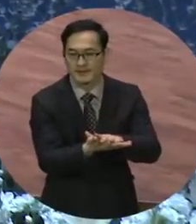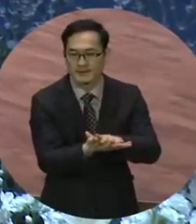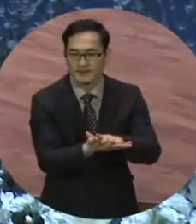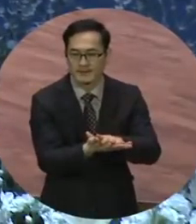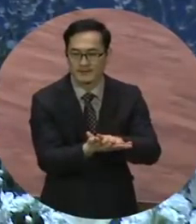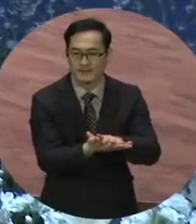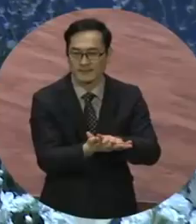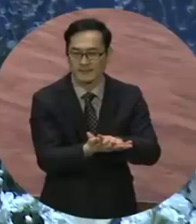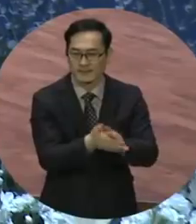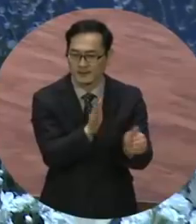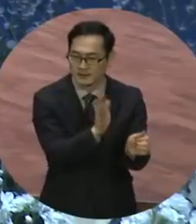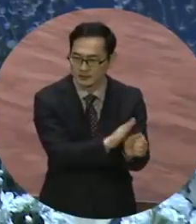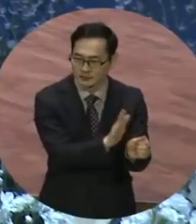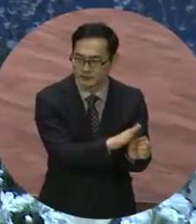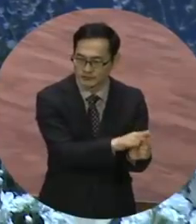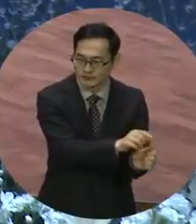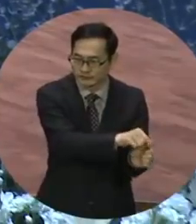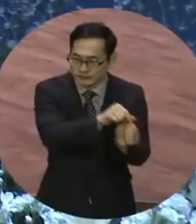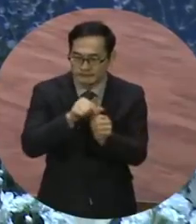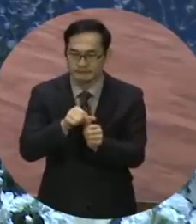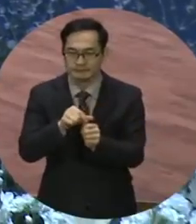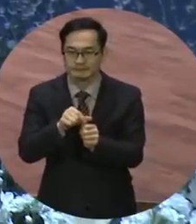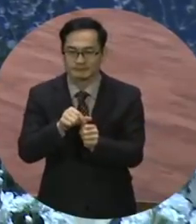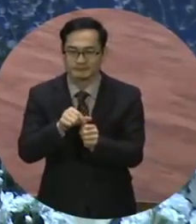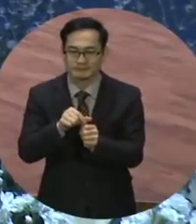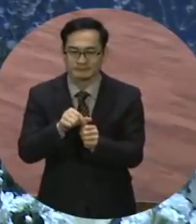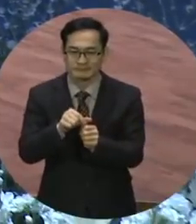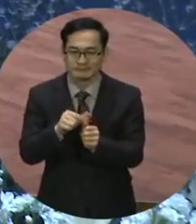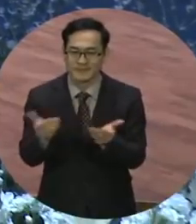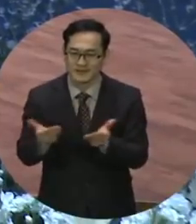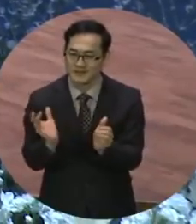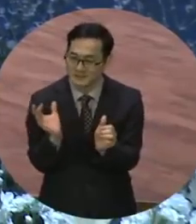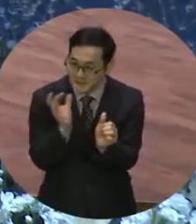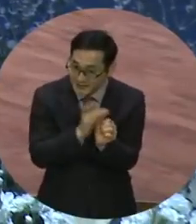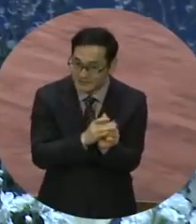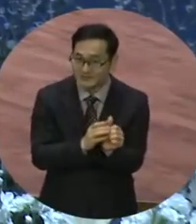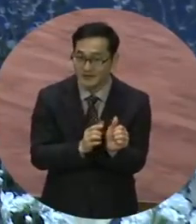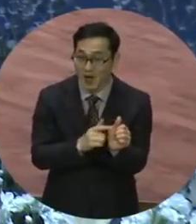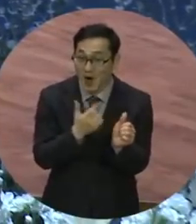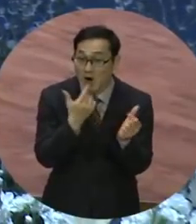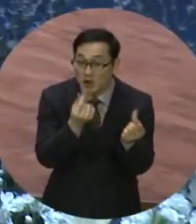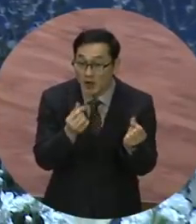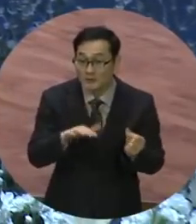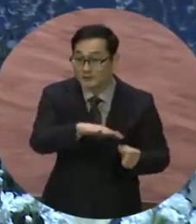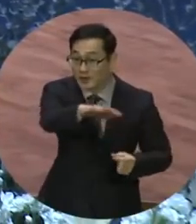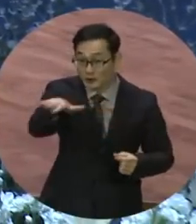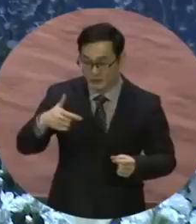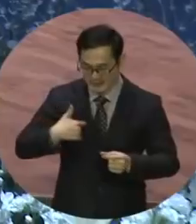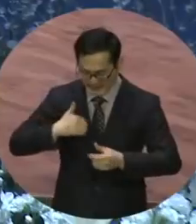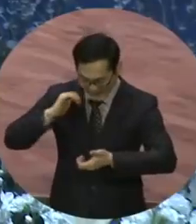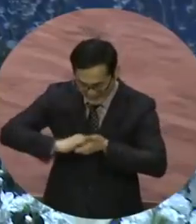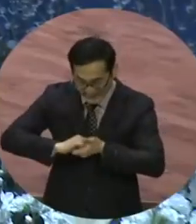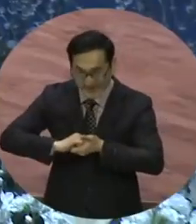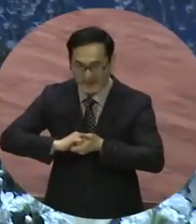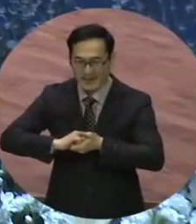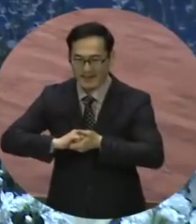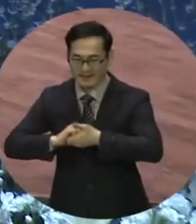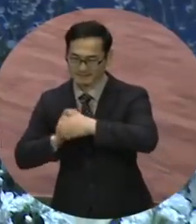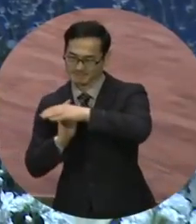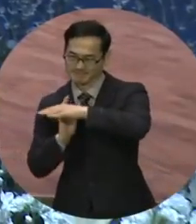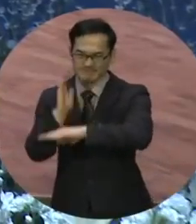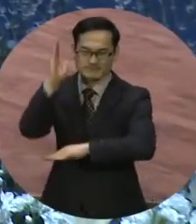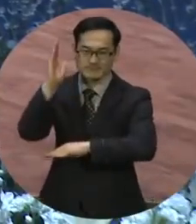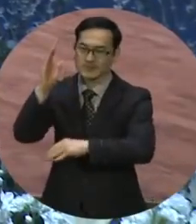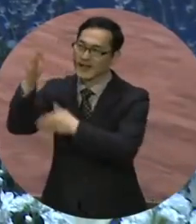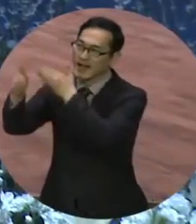변화됐는지 여러분 답을 얻고 나를 뛰어넘어서 내 수준을 뛰어넘어서 하나님의 스케일 속에 들어가는 시간 되기를